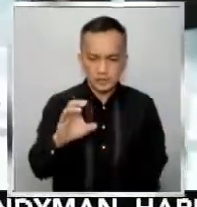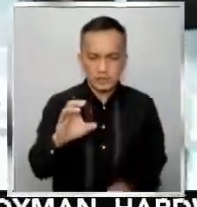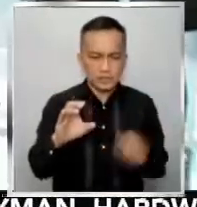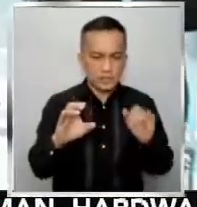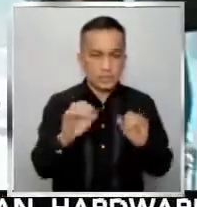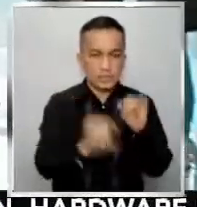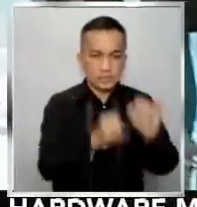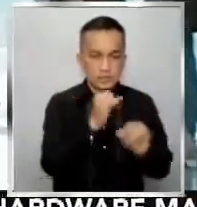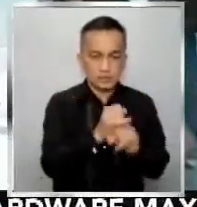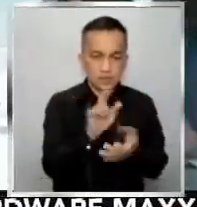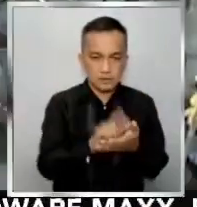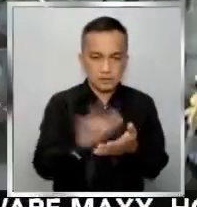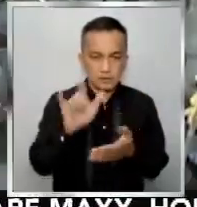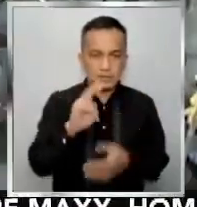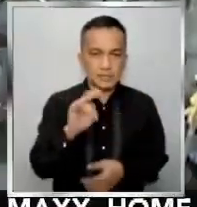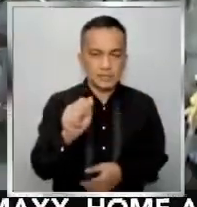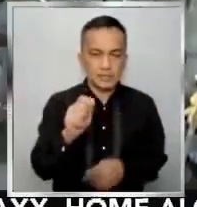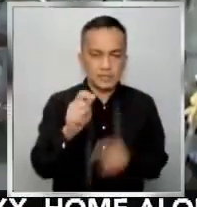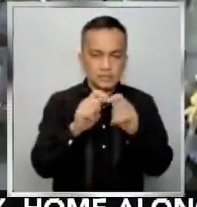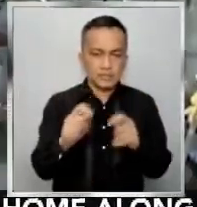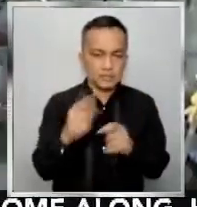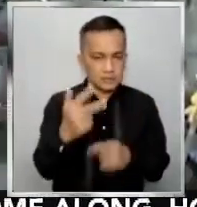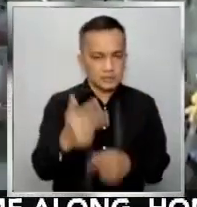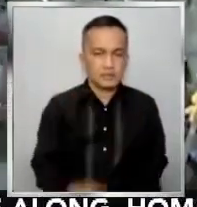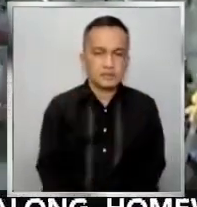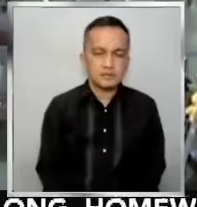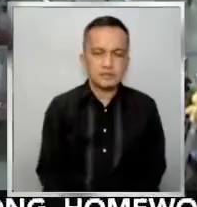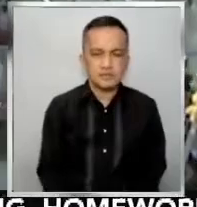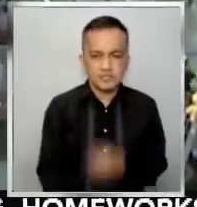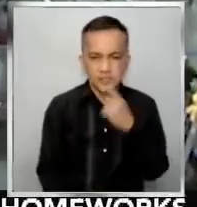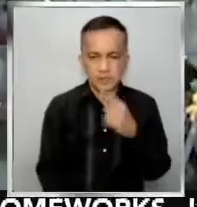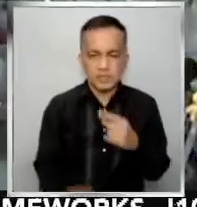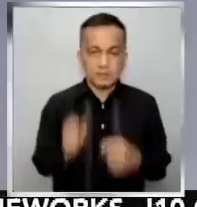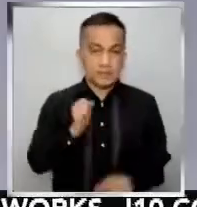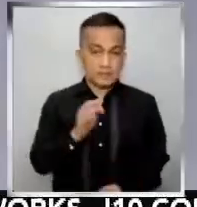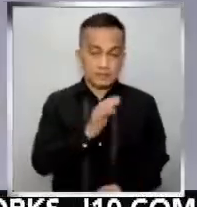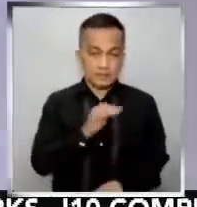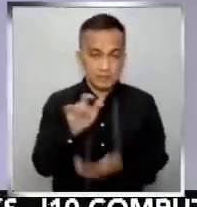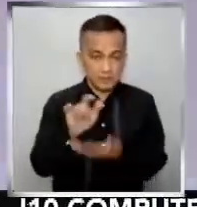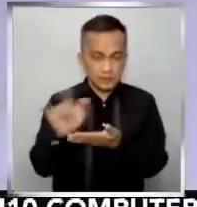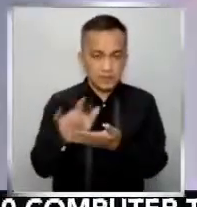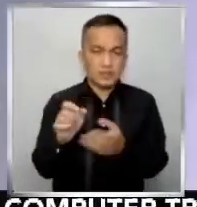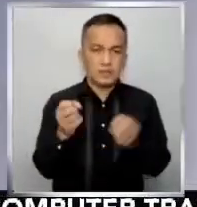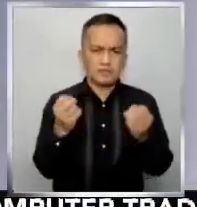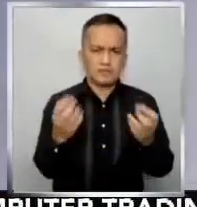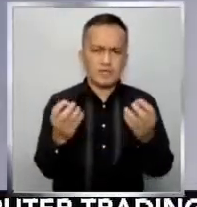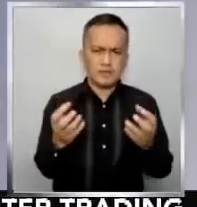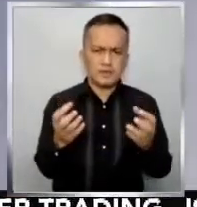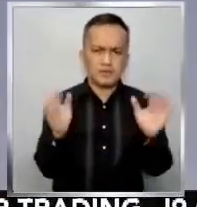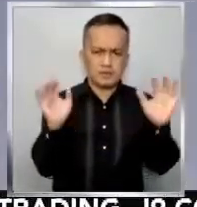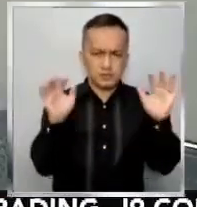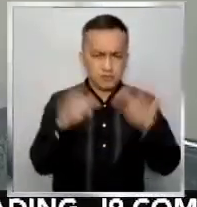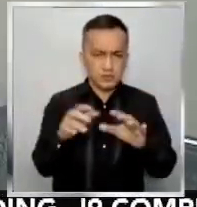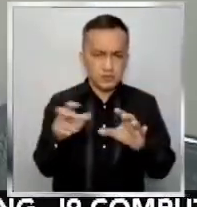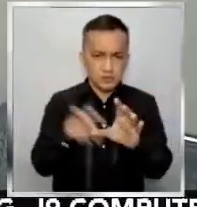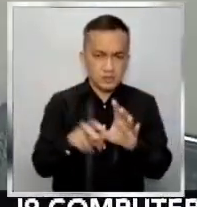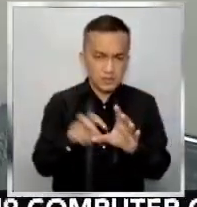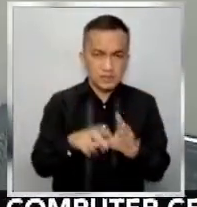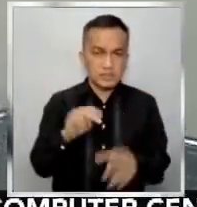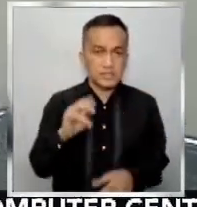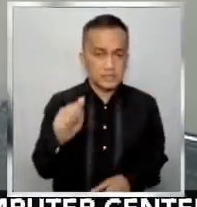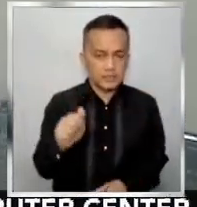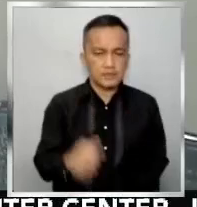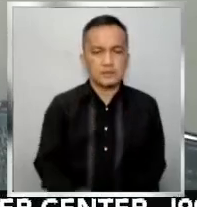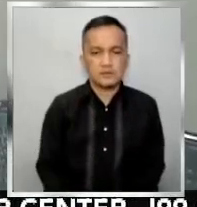flights sa NAIA Terminal 3. Sabi ng airport staff, parami ng parami ang mga dumarating na pasahero sa NAIA. Si